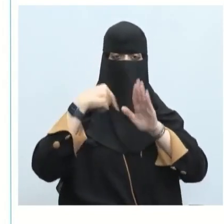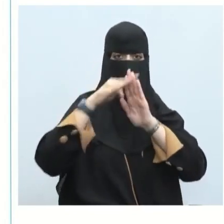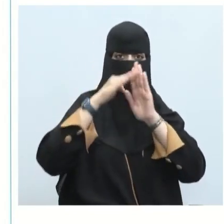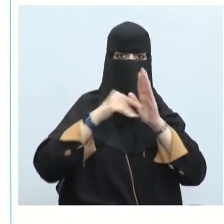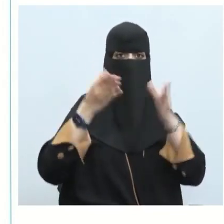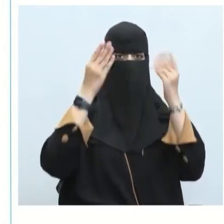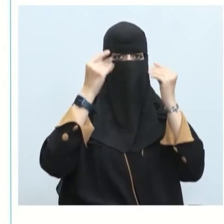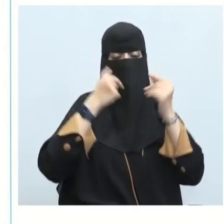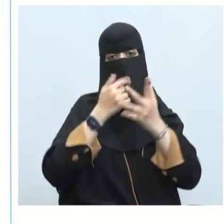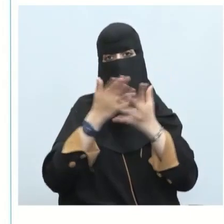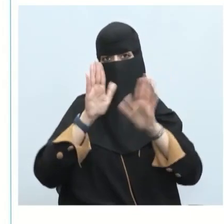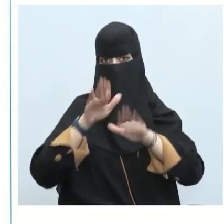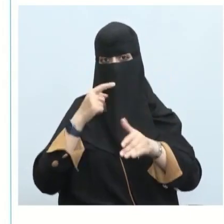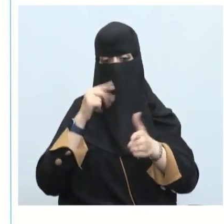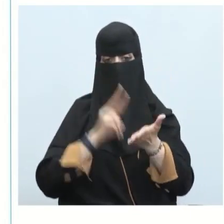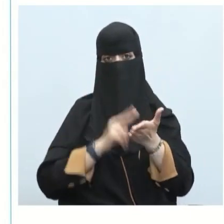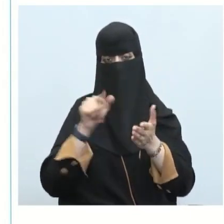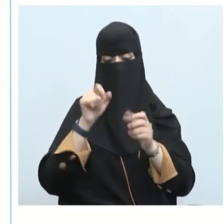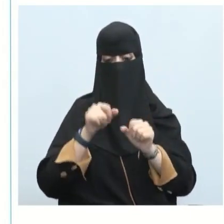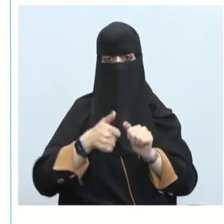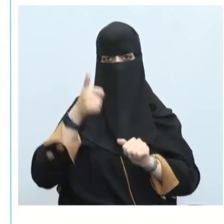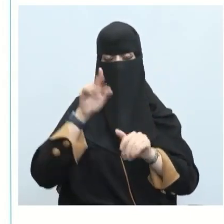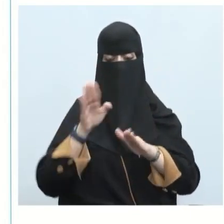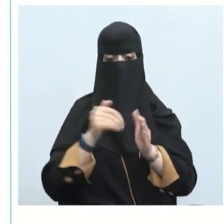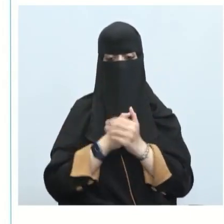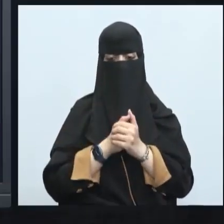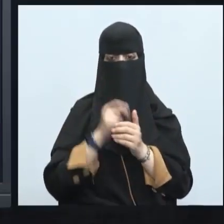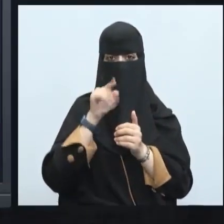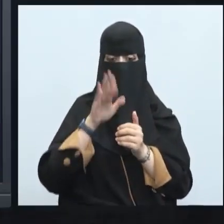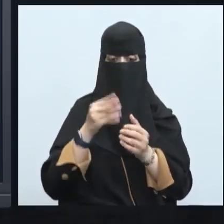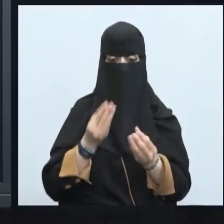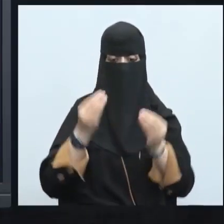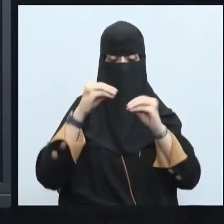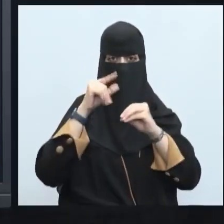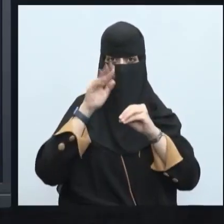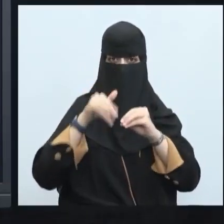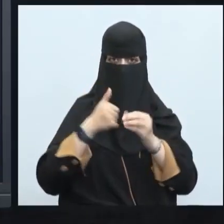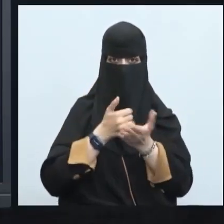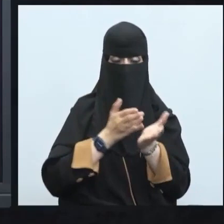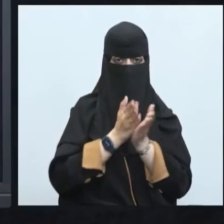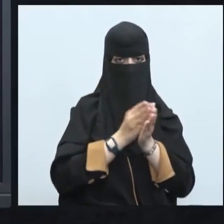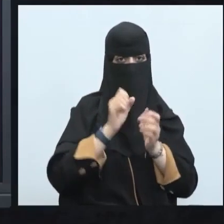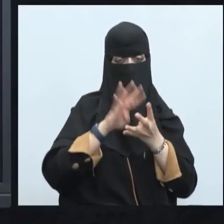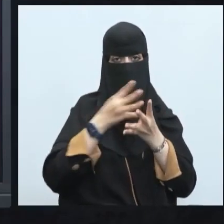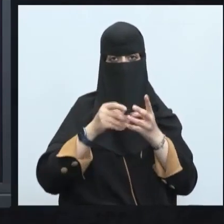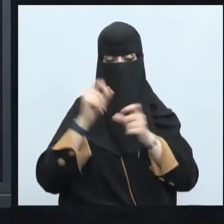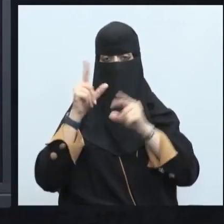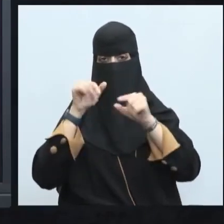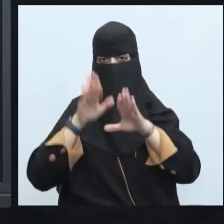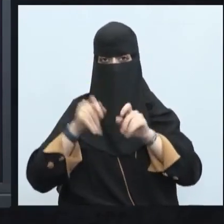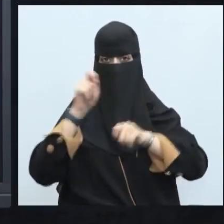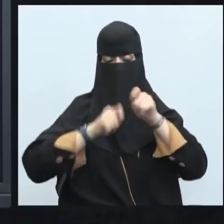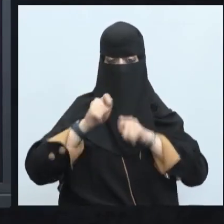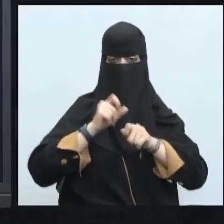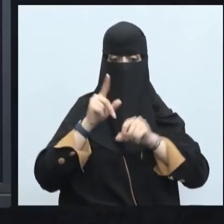جيد عن المنشاه اذا اهم طرق زياده التواجد على الشبكه العنكبوتيه هو استخدام الموقع